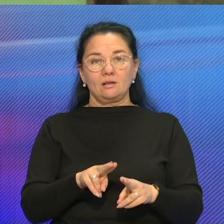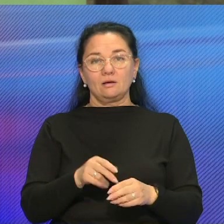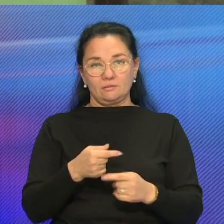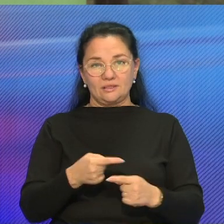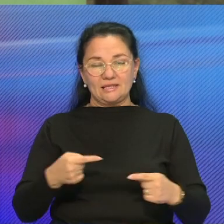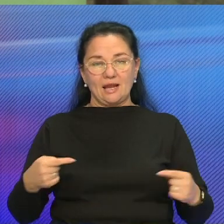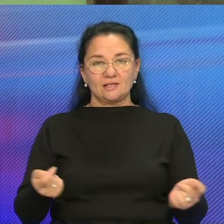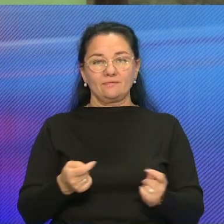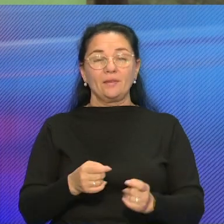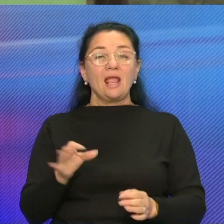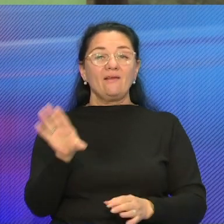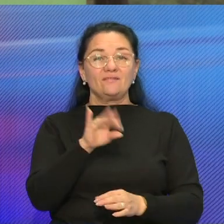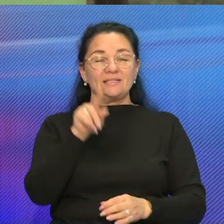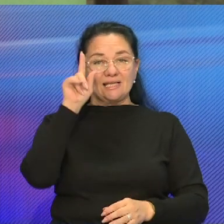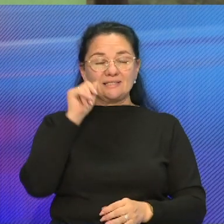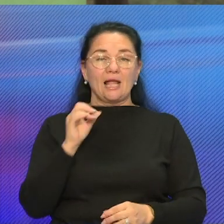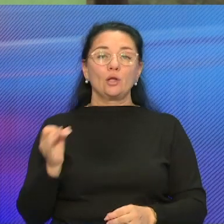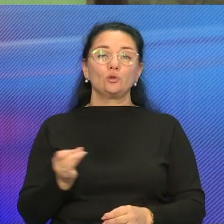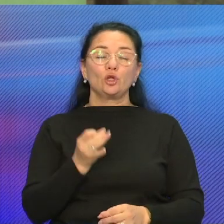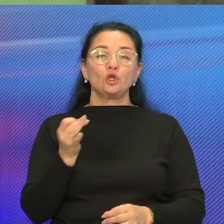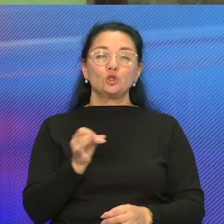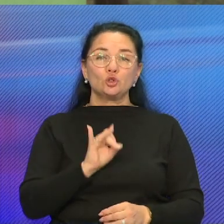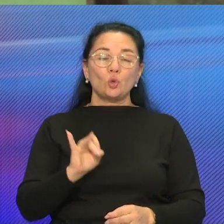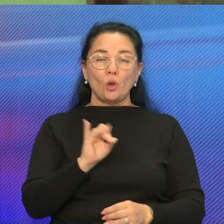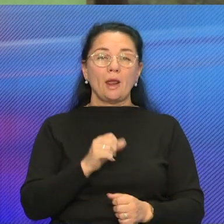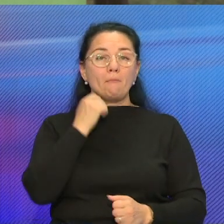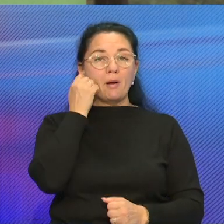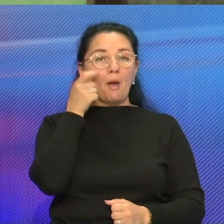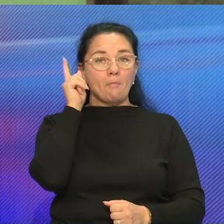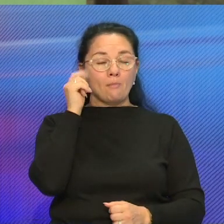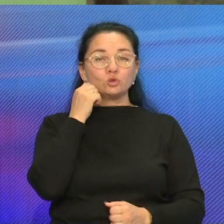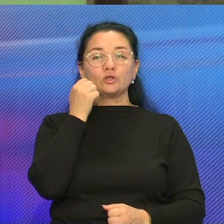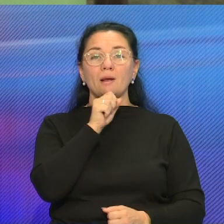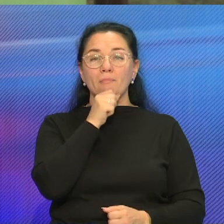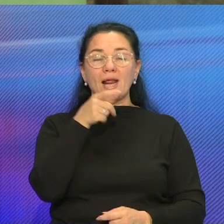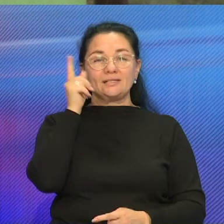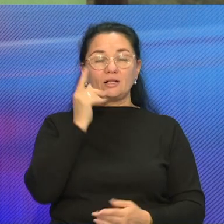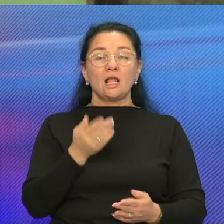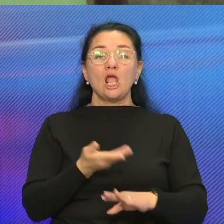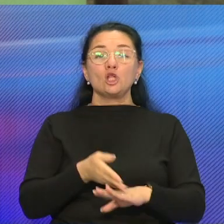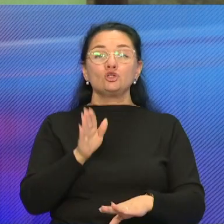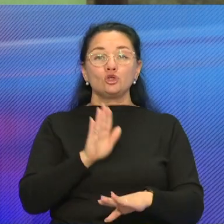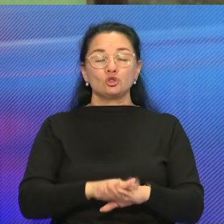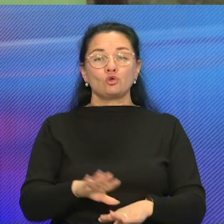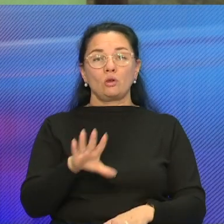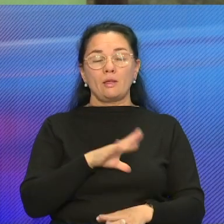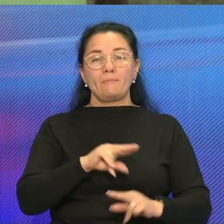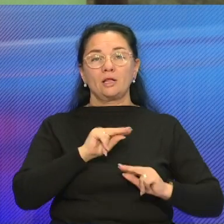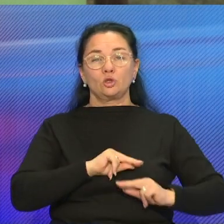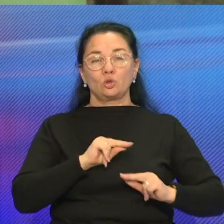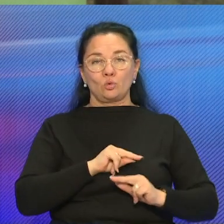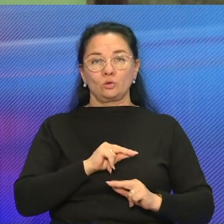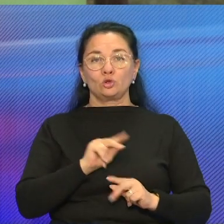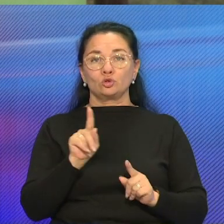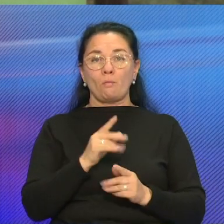истории наших прабабушек, прадедушек, с различных книжек история, насколько тяжелый был труд для победы над